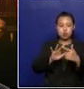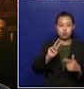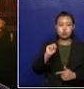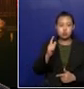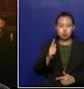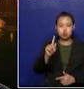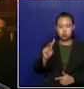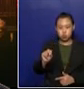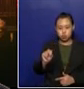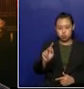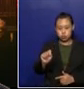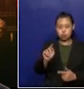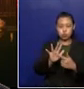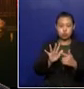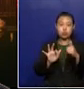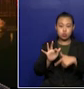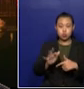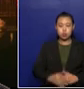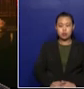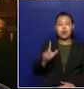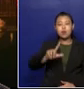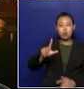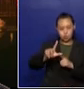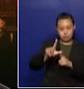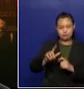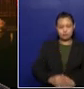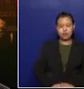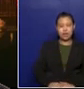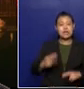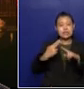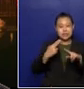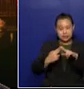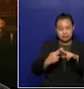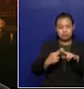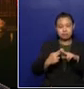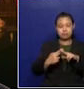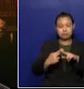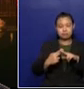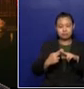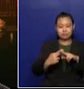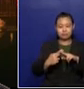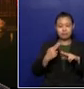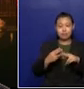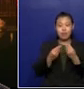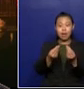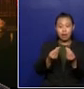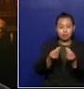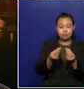ไหมถ้าตั้งชื่อเล่นท่านภาคภาษาจีนท่านต้องชื่อเนี่ยขึ้นมาฮะ